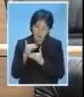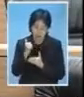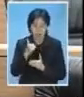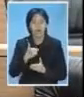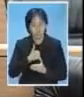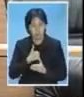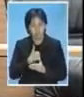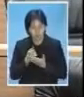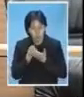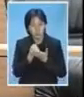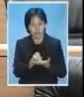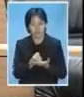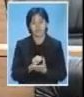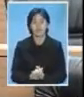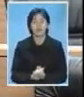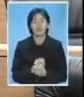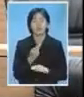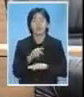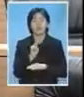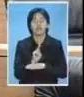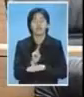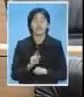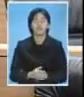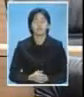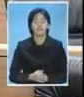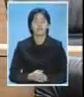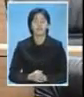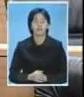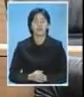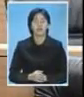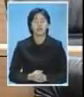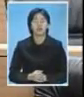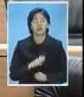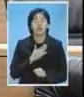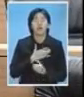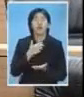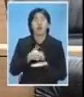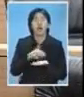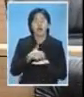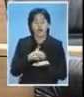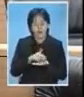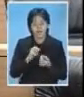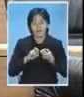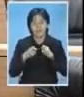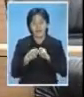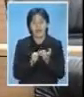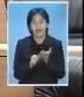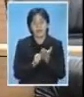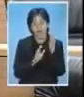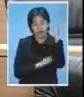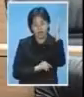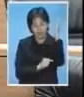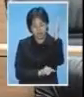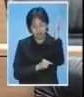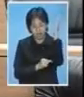ให้ท่านประธานที่เคารพครับผมขออนุญาตเรียนอย่างนี้ว่าปัญหาการแก้ไขปัญหาจังหวัดชายแดนภาคใต้เ